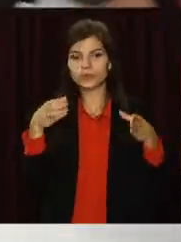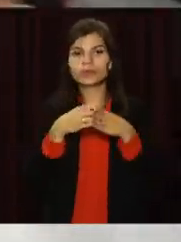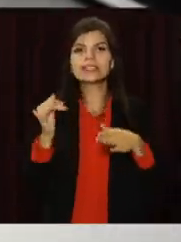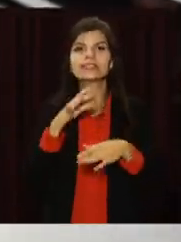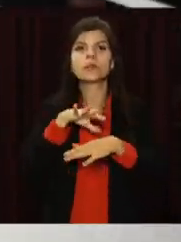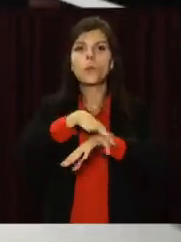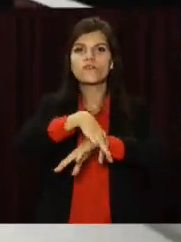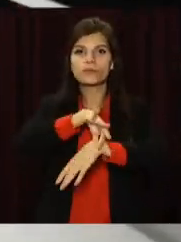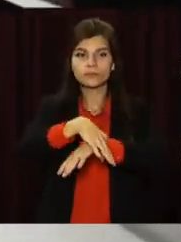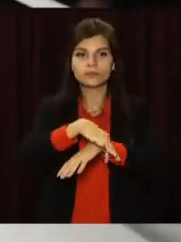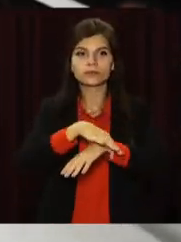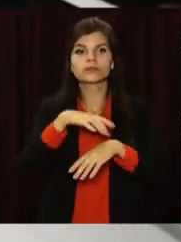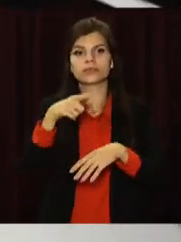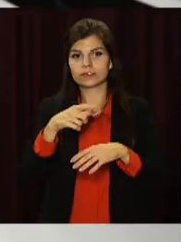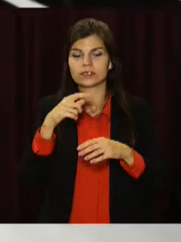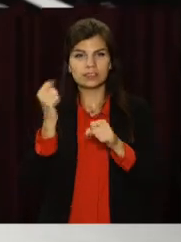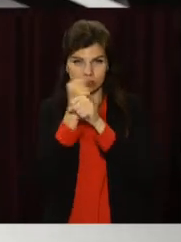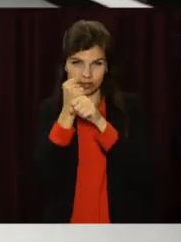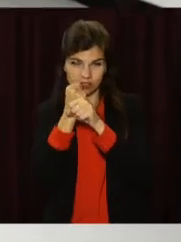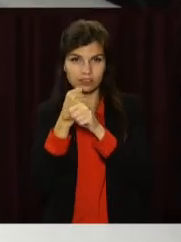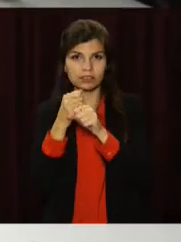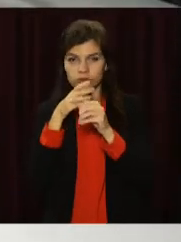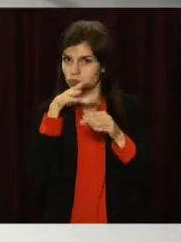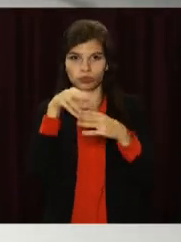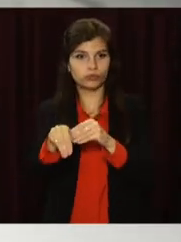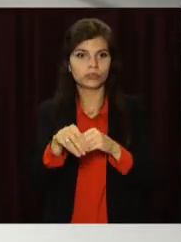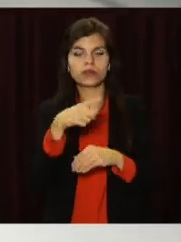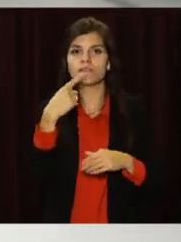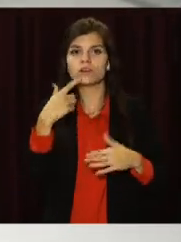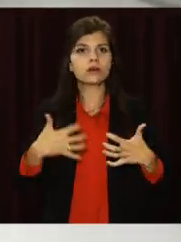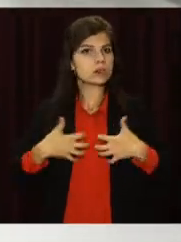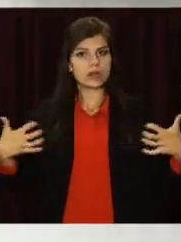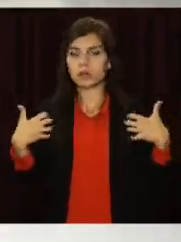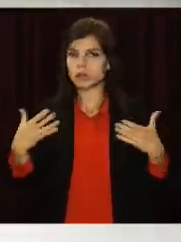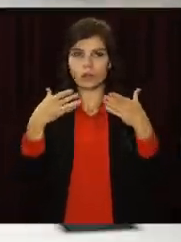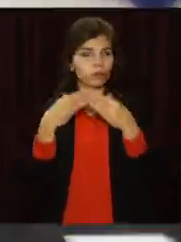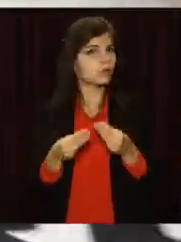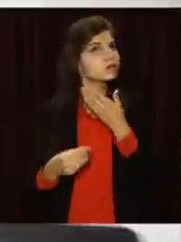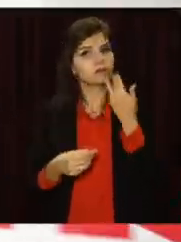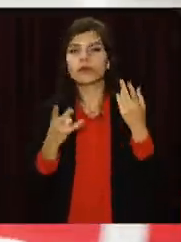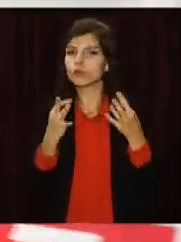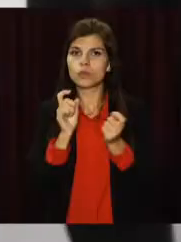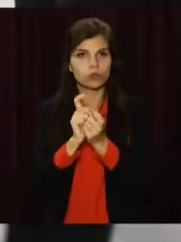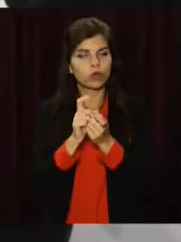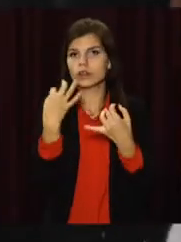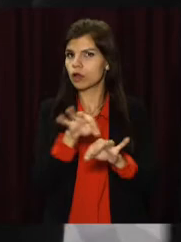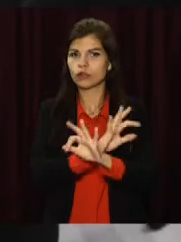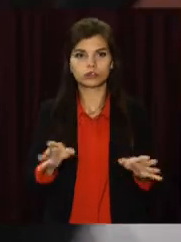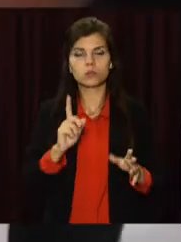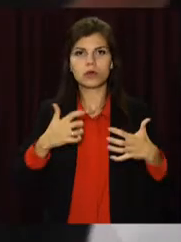Павлограду White Knights вибили Сергія зі змагань. Вердикт лікарів – ребра не зламані, але до бою не допустили.